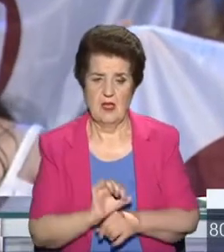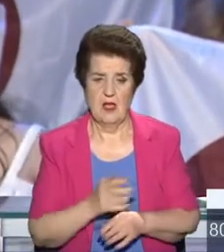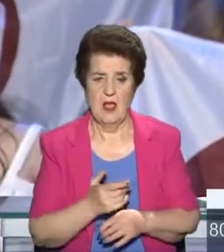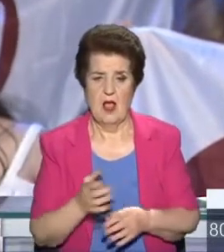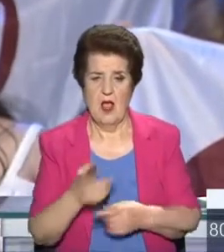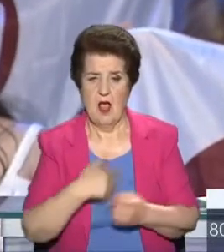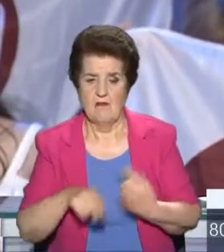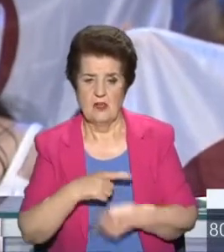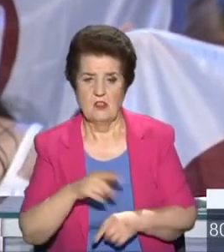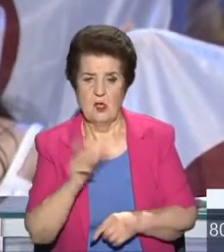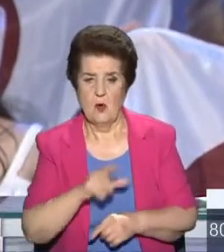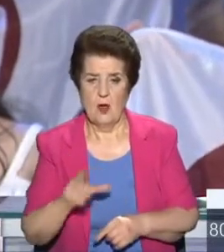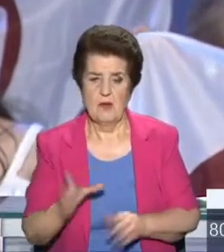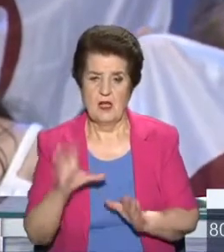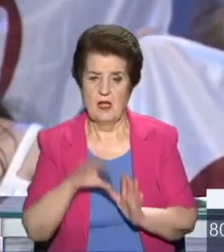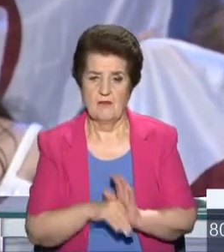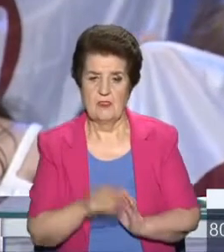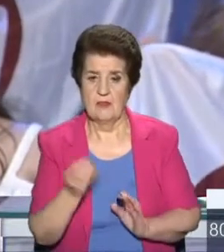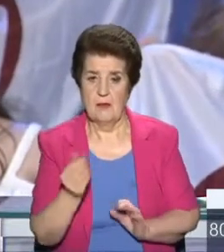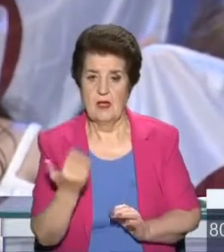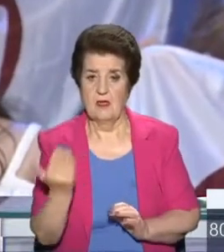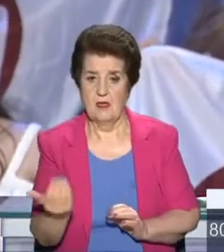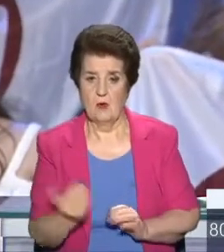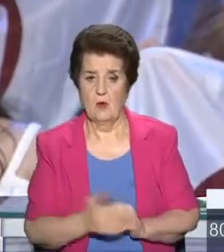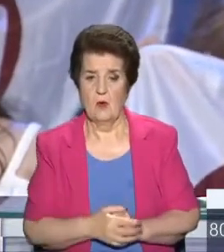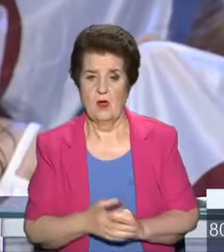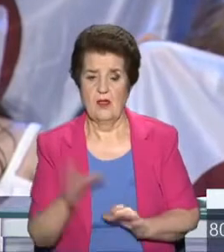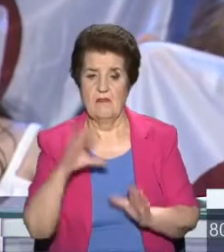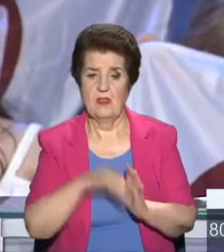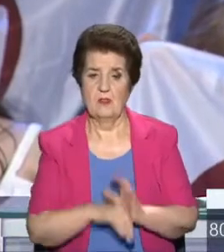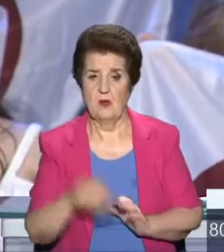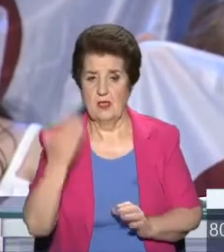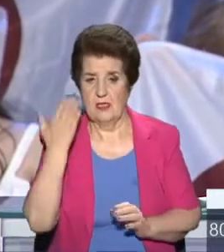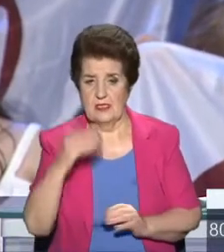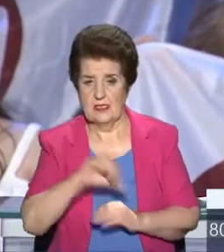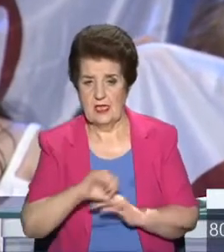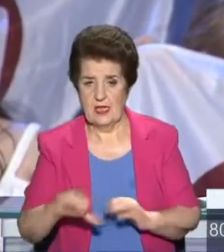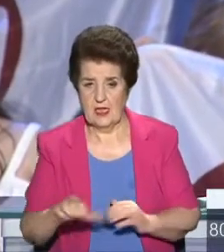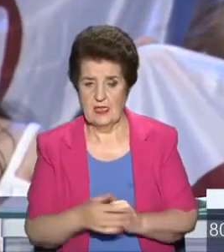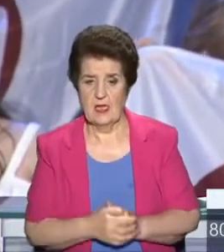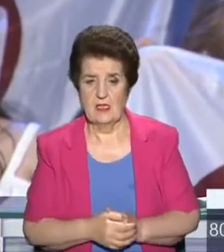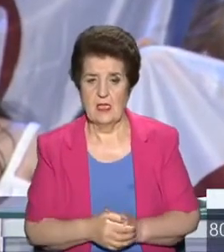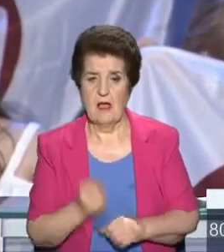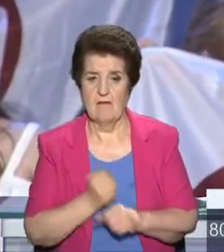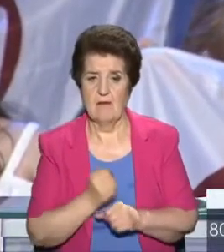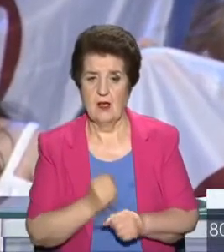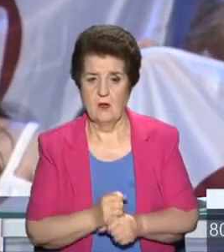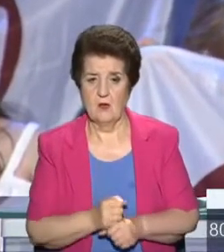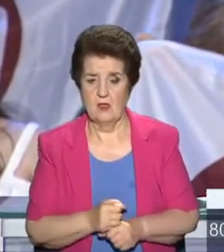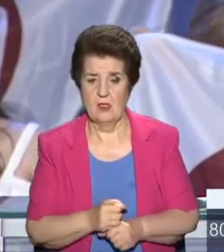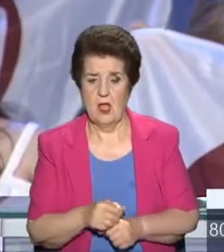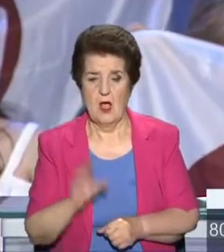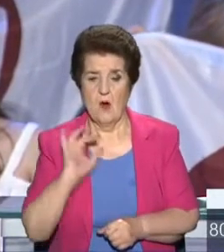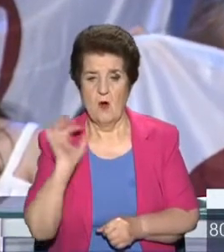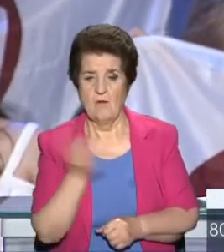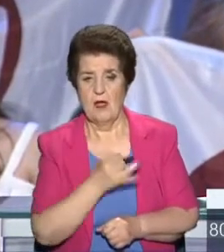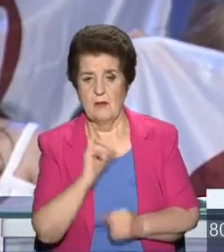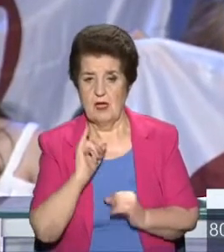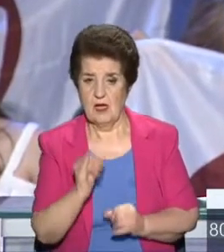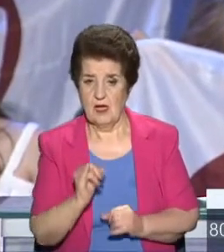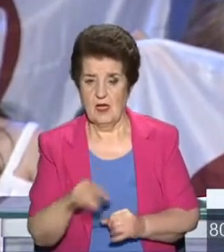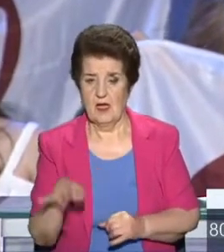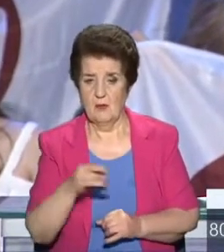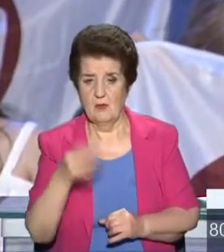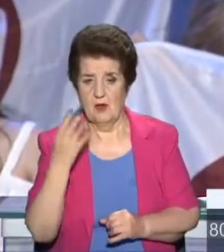oamenilor care au investit banii lor inclusiv investitorilor din străinătate a făcut o faimă rea Republicii Moldova și